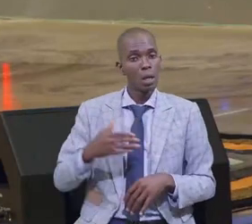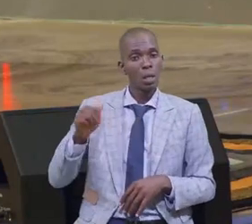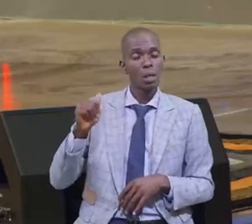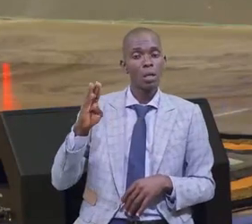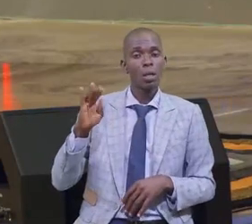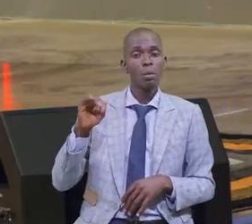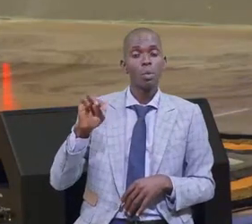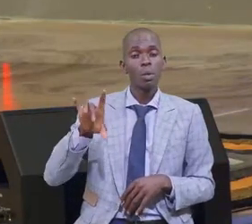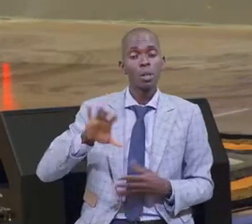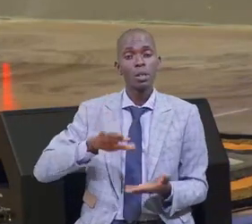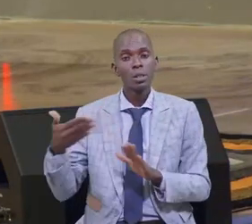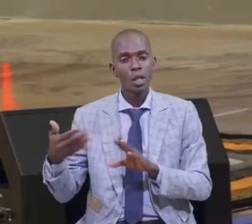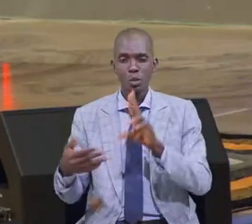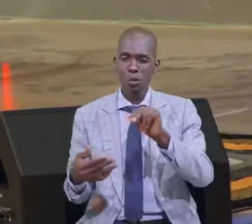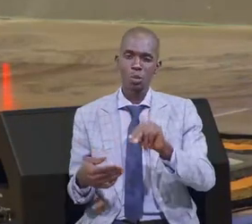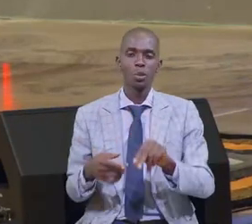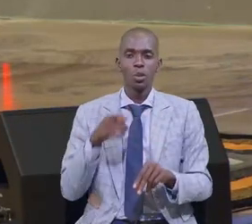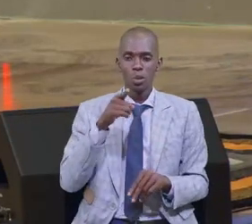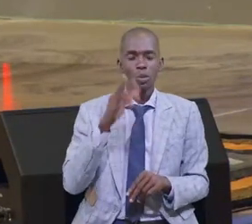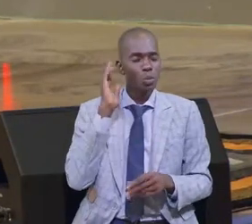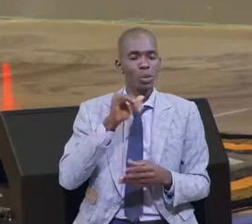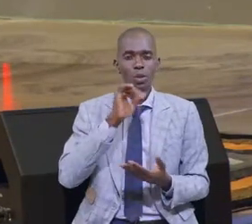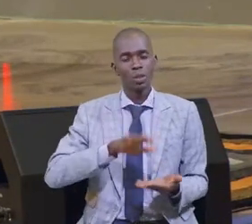pas mort. Vous ne mourrez pas